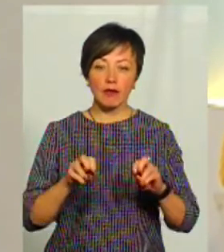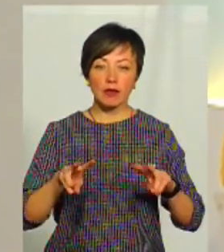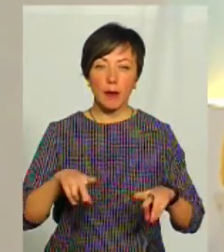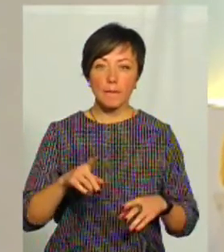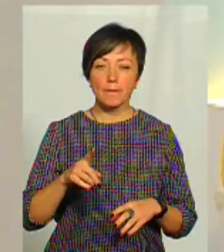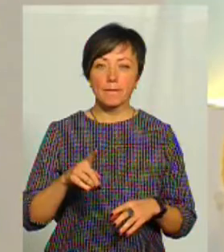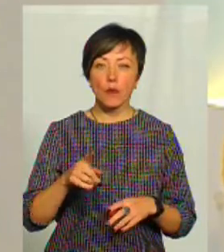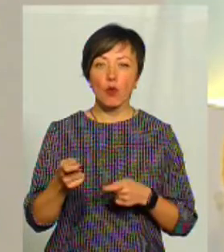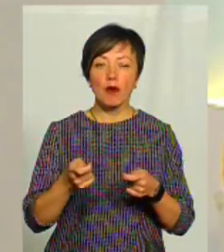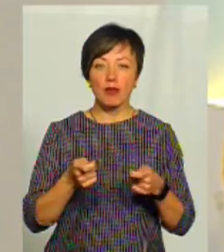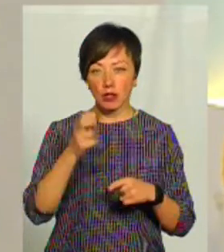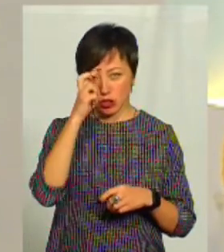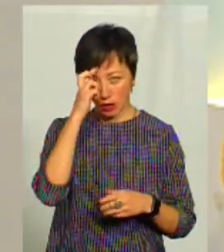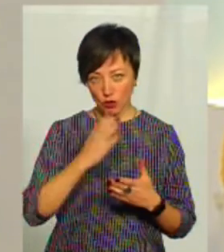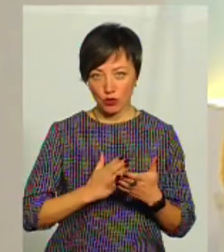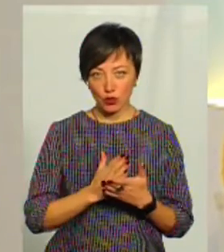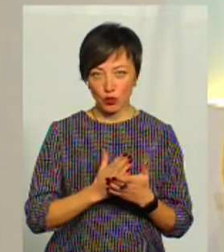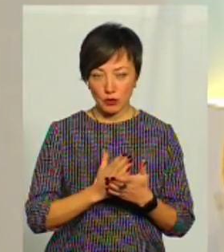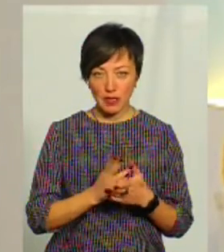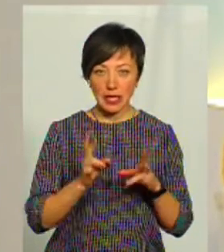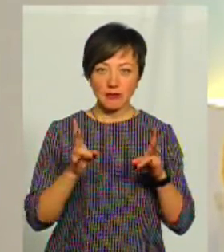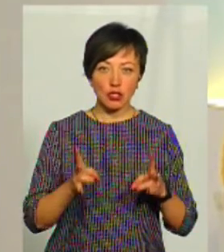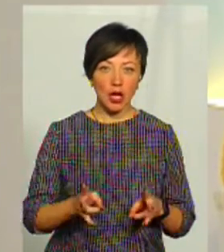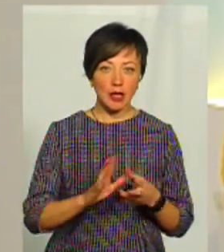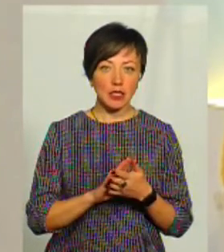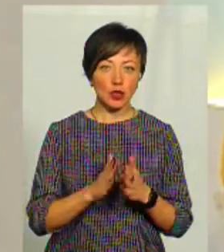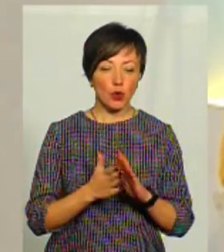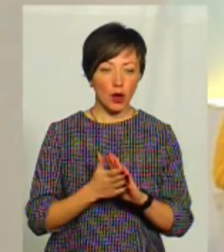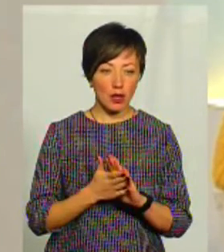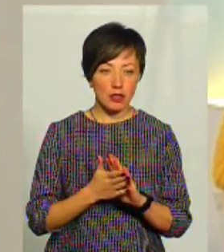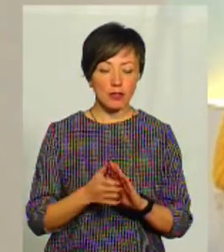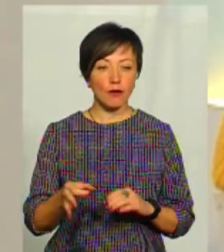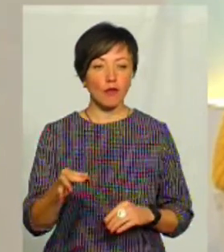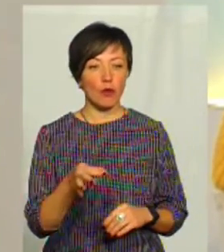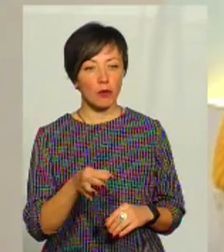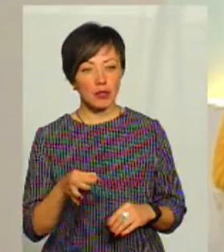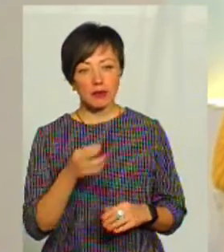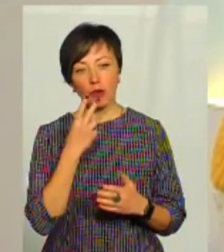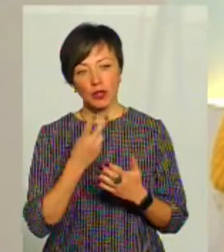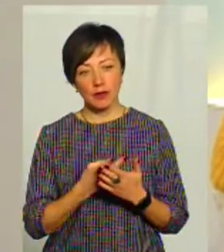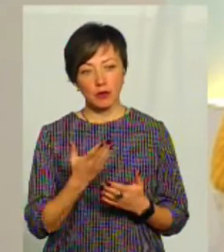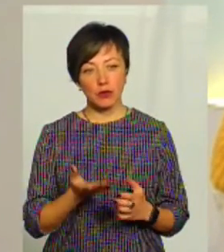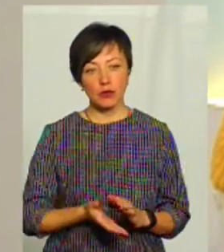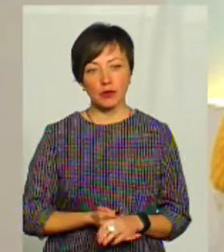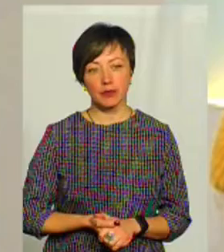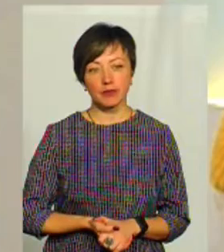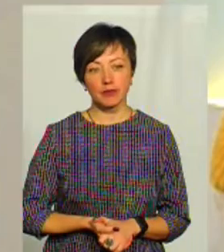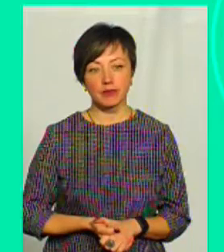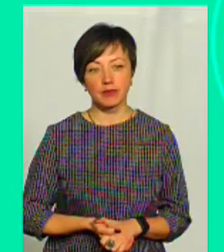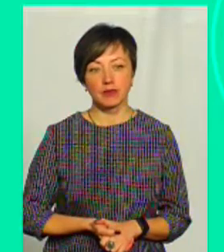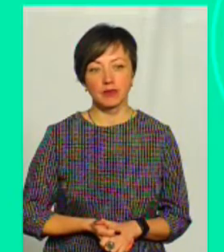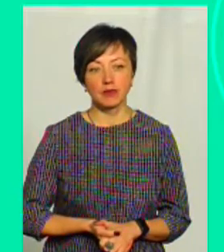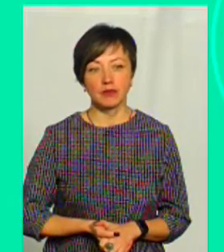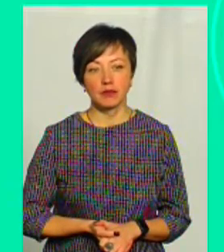Хмельницького міськрайонного управління Державної служби з надзвичайних ситуацій в області. Подивимось його.